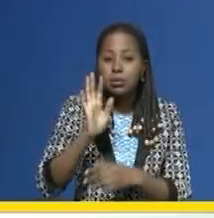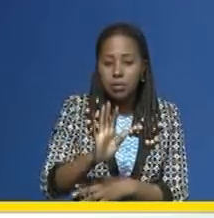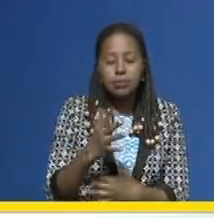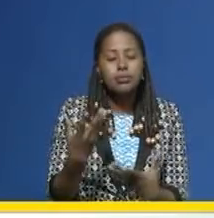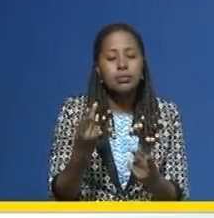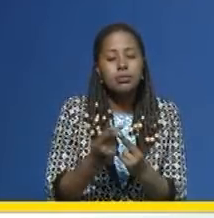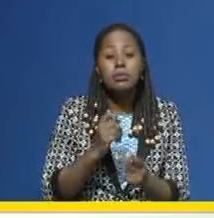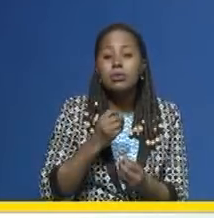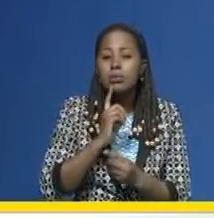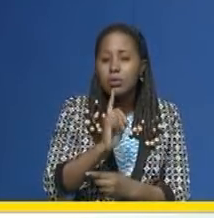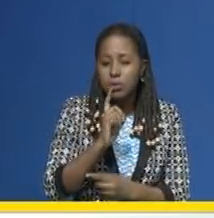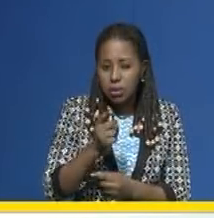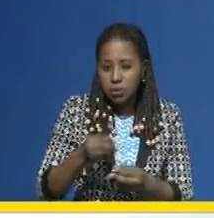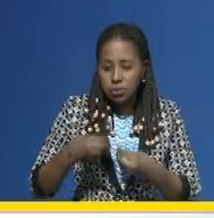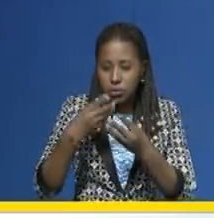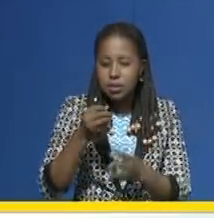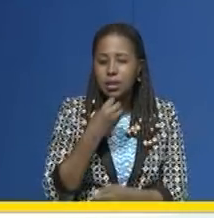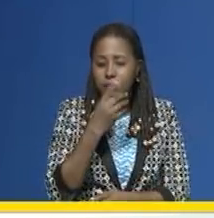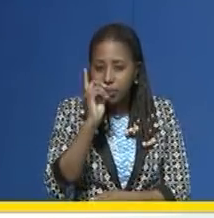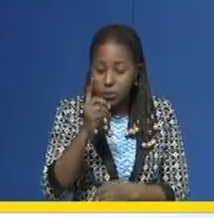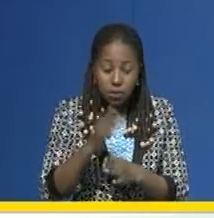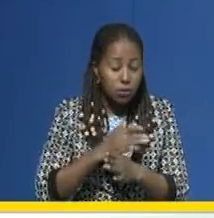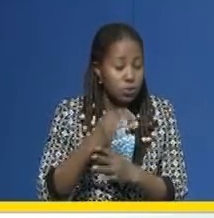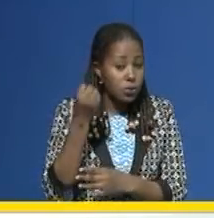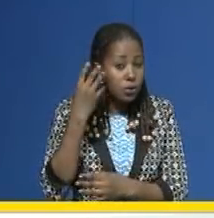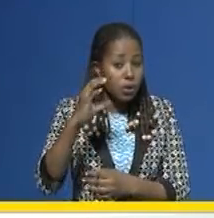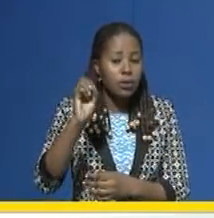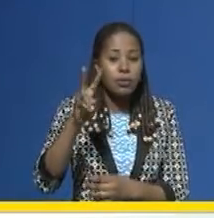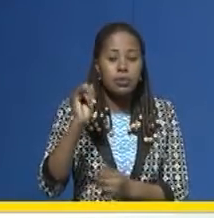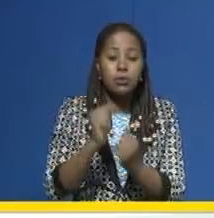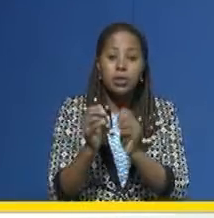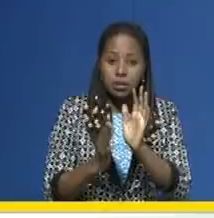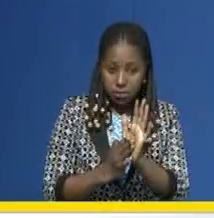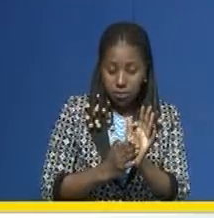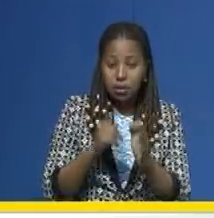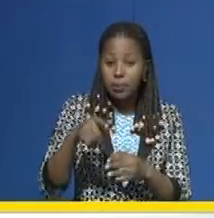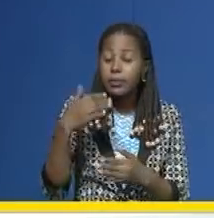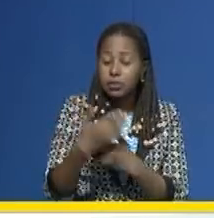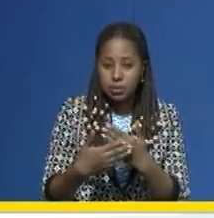hilo, ameonya juu ya utolewaji holela wa taarifa zinazohusiana na ugonjwa wa COVID-19 hapa nchini.